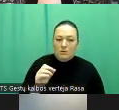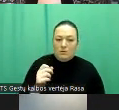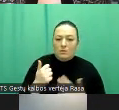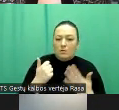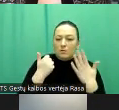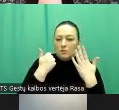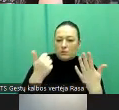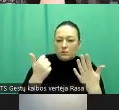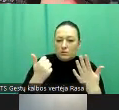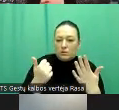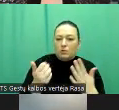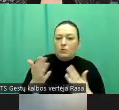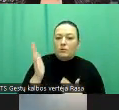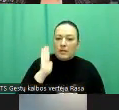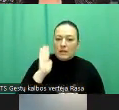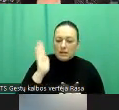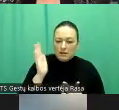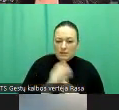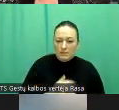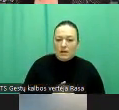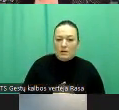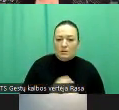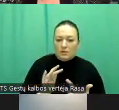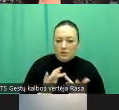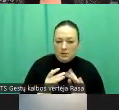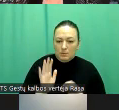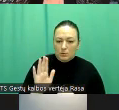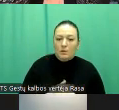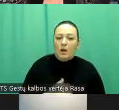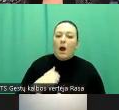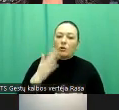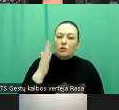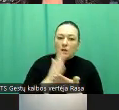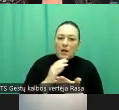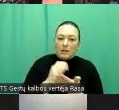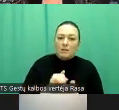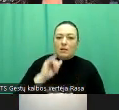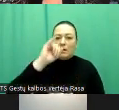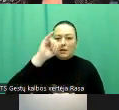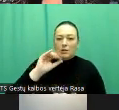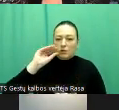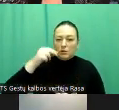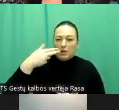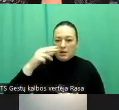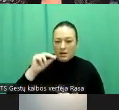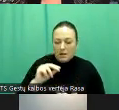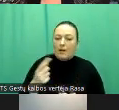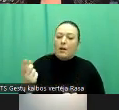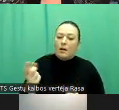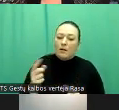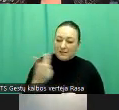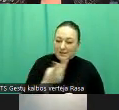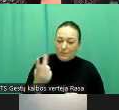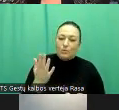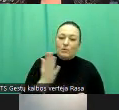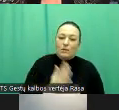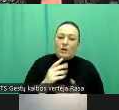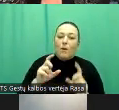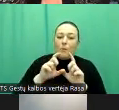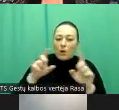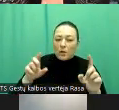šešių internetų seminarų ciklus. Na, o aš esu Jane Doughty, kaip ir Krispas, esu buvusi vidurinės